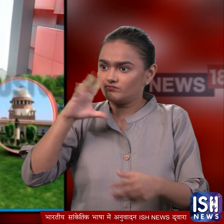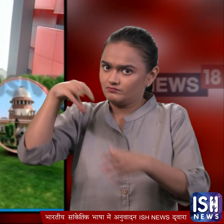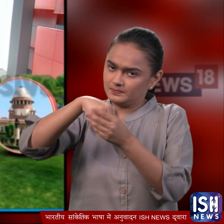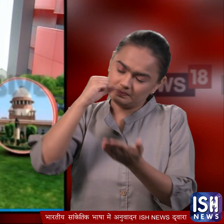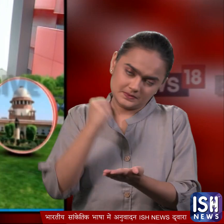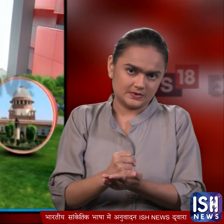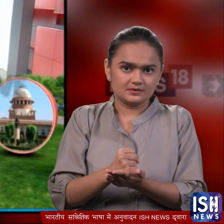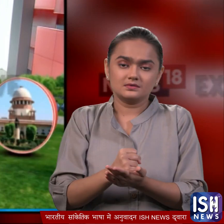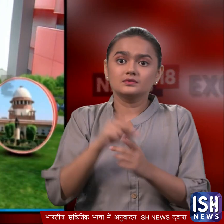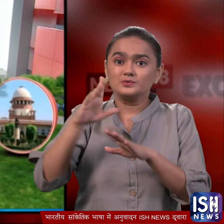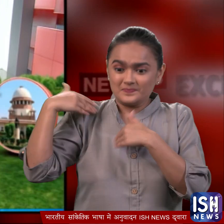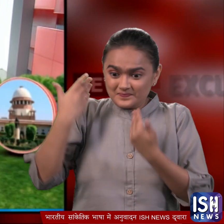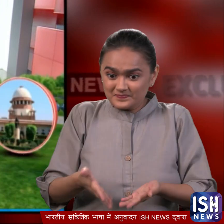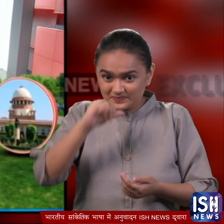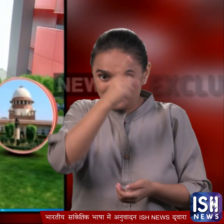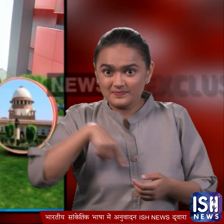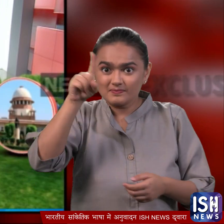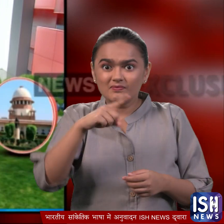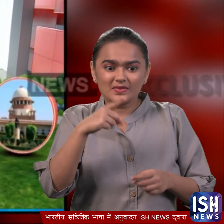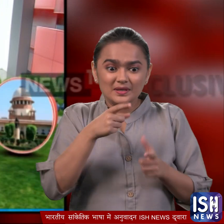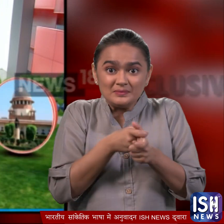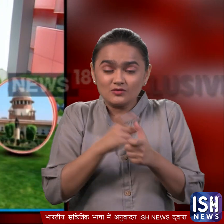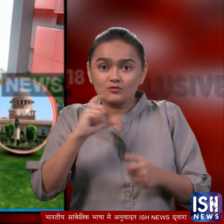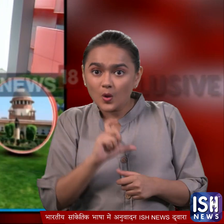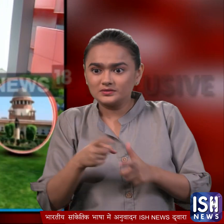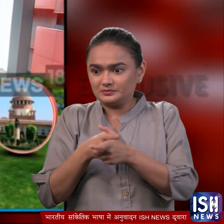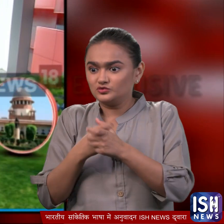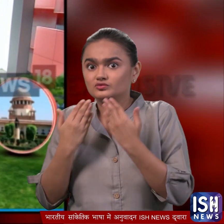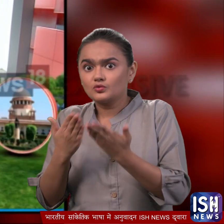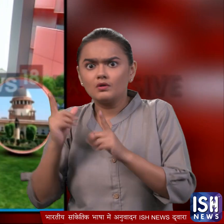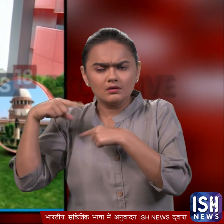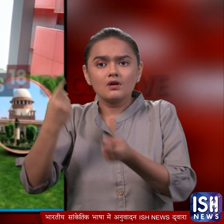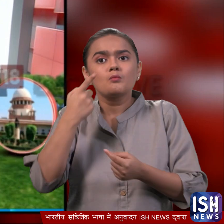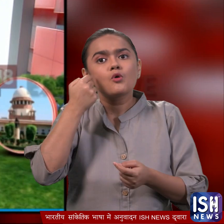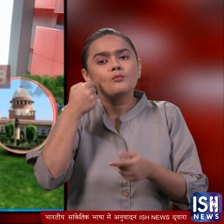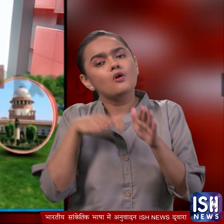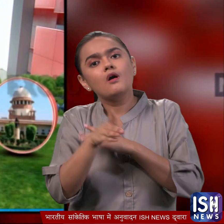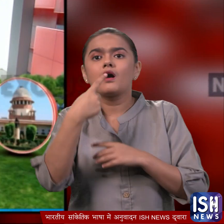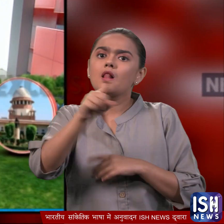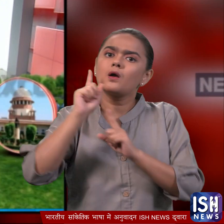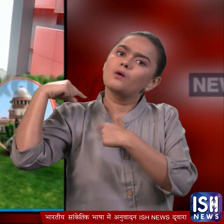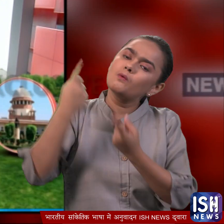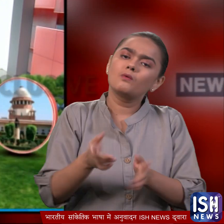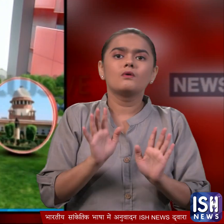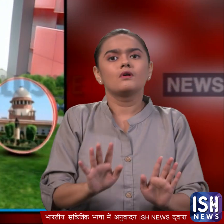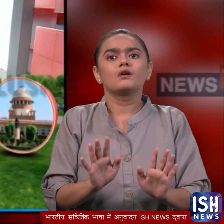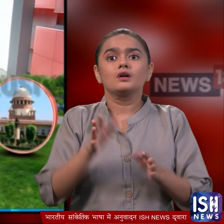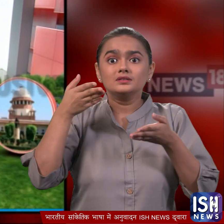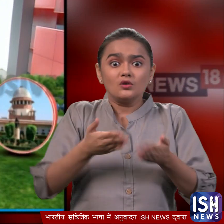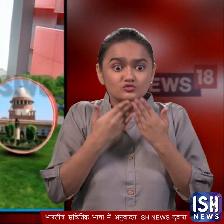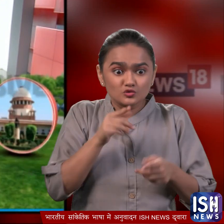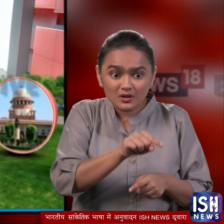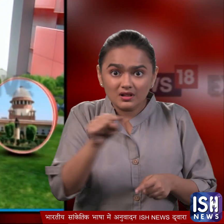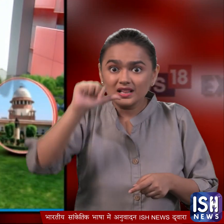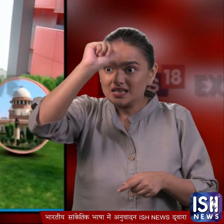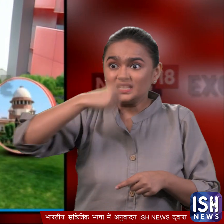में लड़कियों को शामिल किया जाए। अभी तक राष्ट्रीय इंडियन मिलिट्री कॉलेज और राष्ट्रीय मिलिट्री स्कूलों में सिर्फ लड़कों को दाखिला दिया जाता है, और